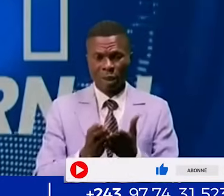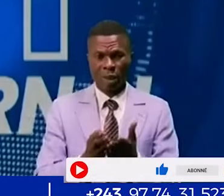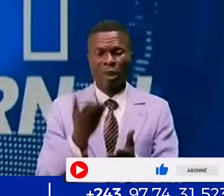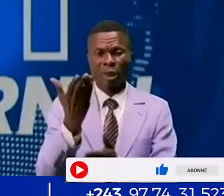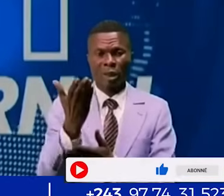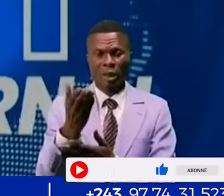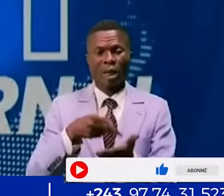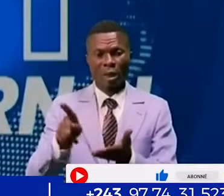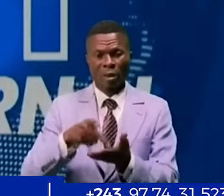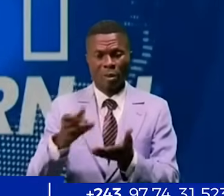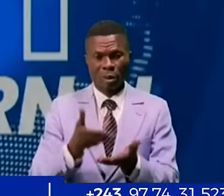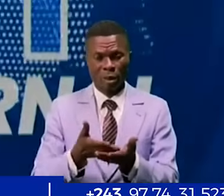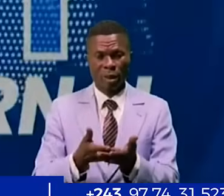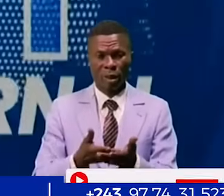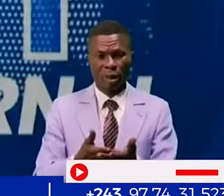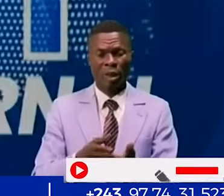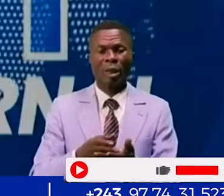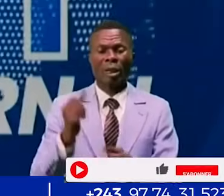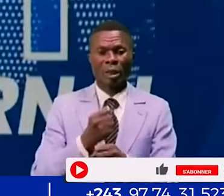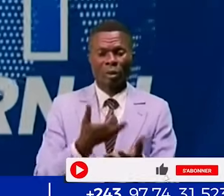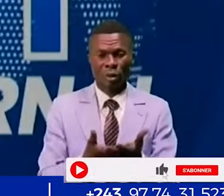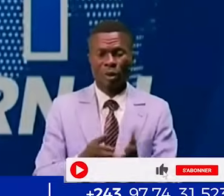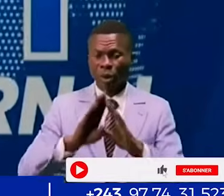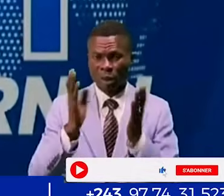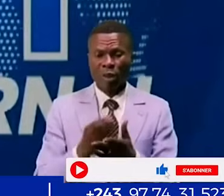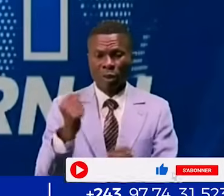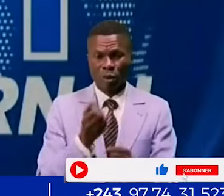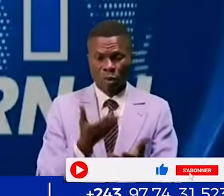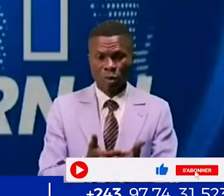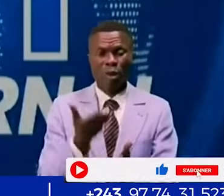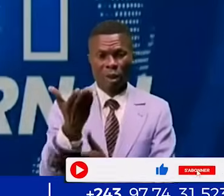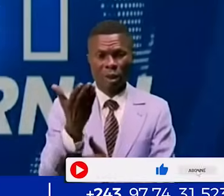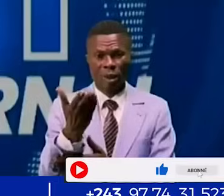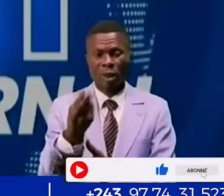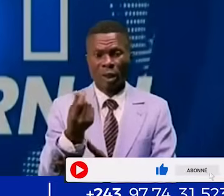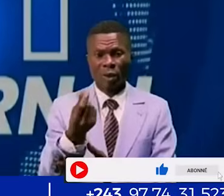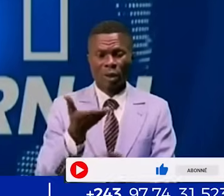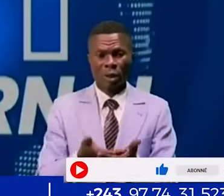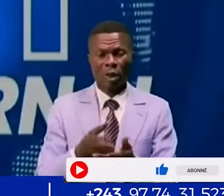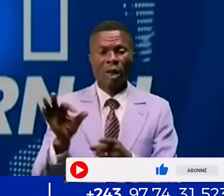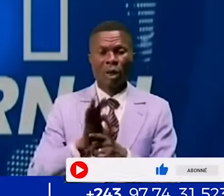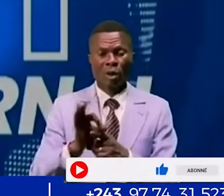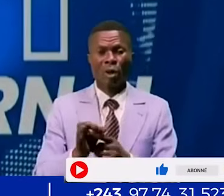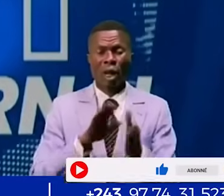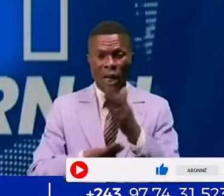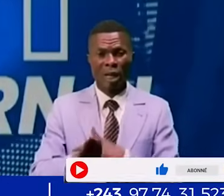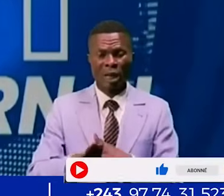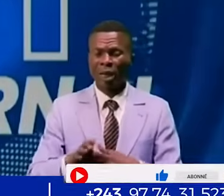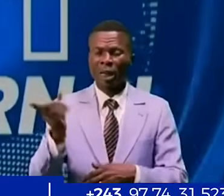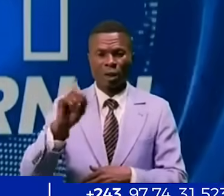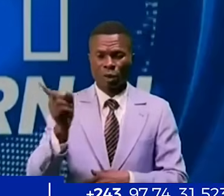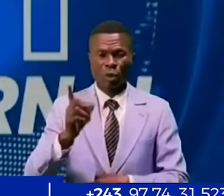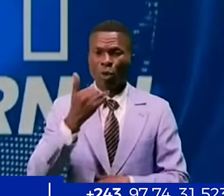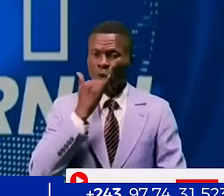demande aucun paiement lors de ses appels d'offres d'emploi. Toute offre de ce genre qui exige une somme d'argent pour les formalités d'embauche est